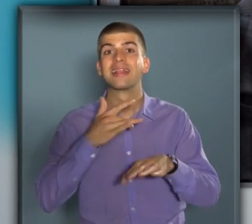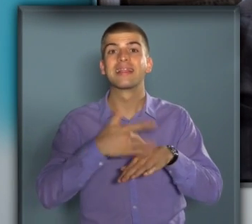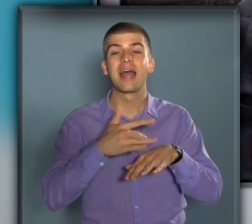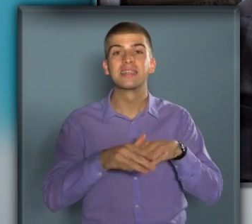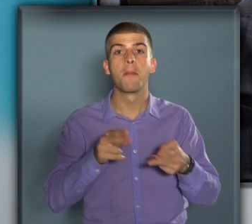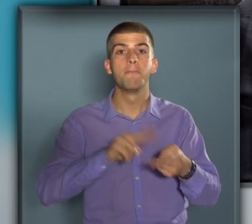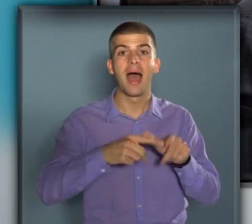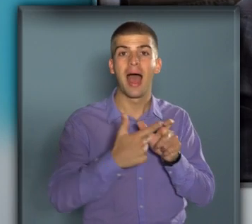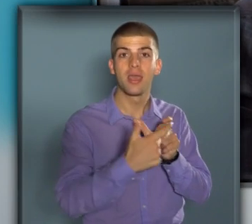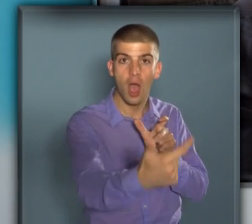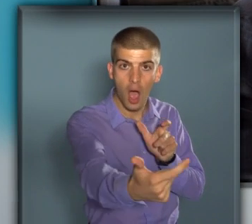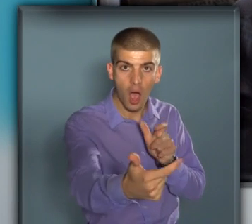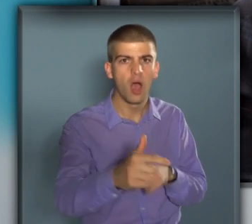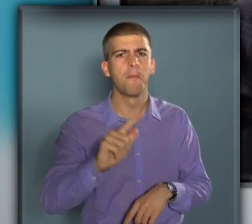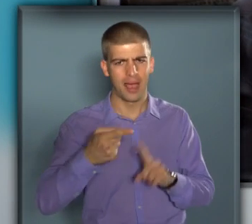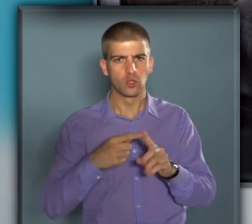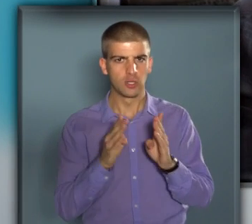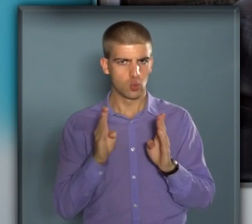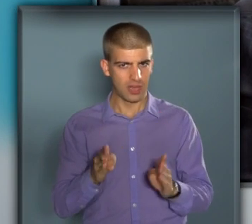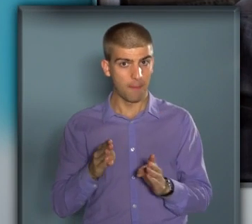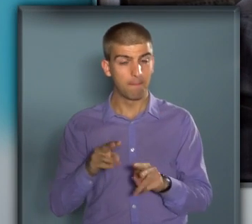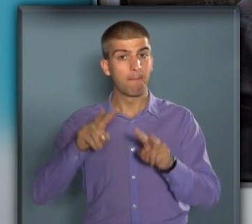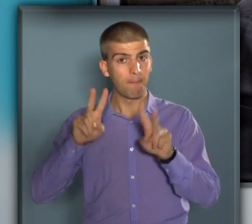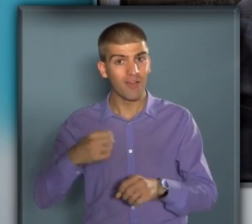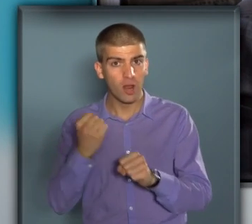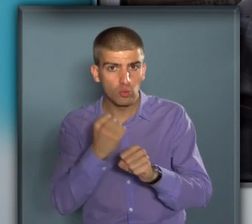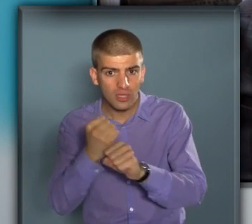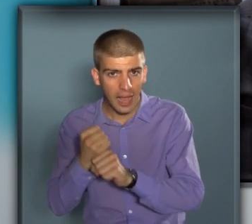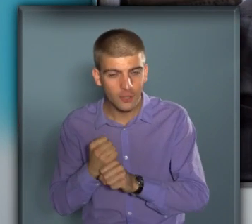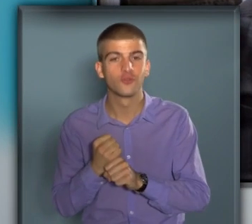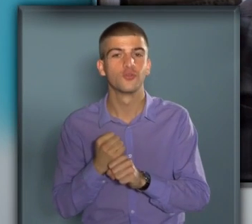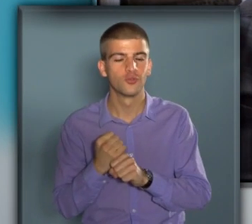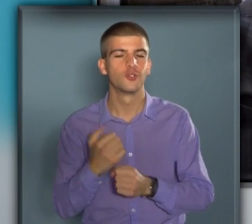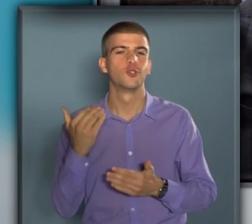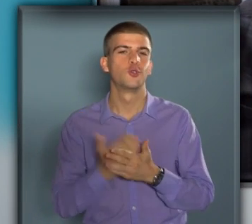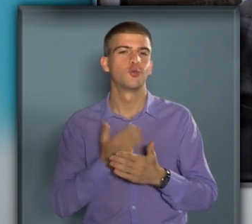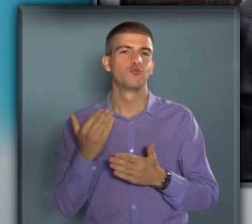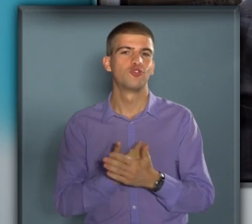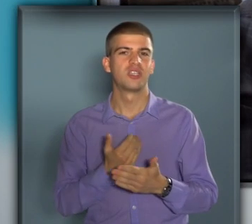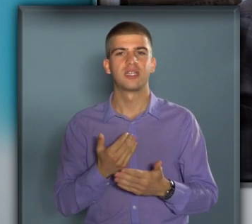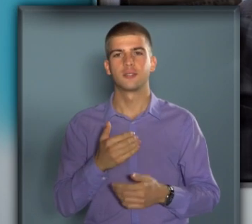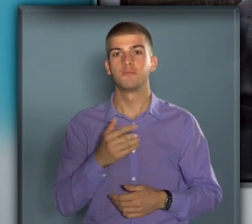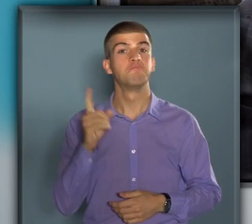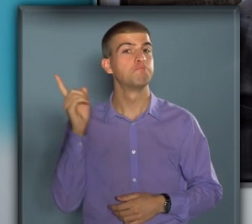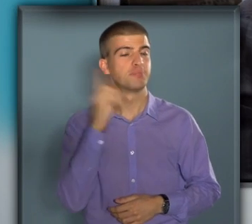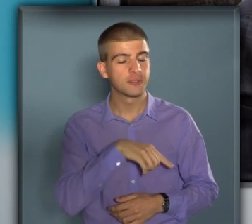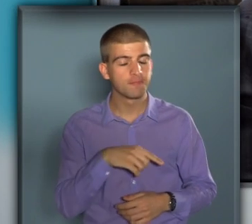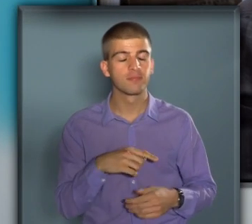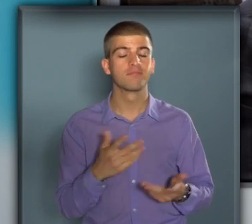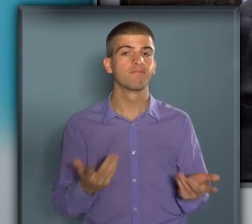tesztpályához, illetve a projekt második ütemének a megvalósításához szükség lesz olyan a munkahelyi